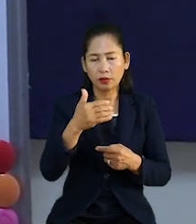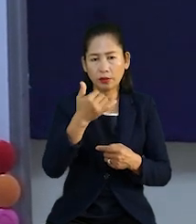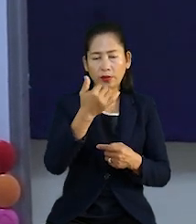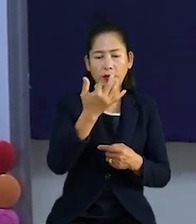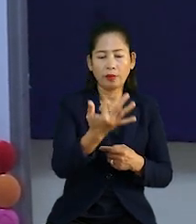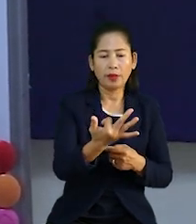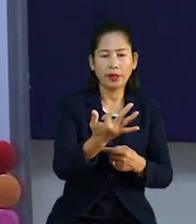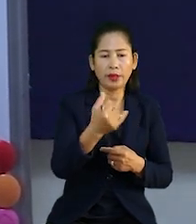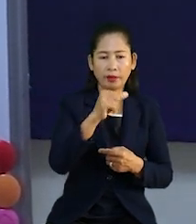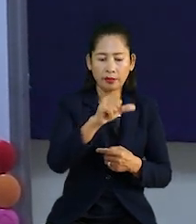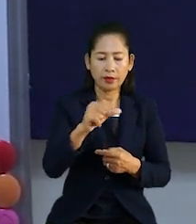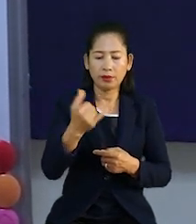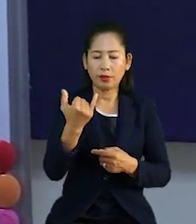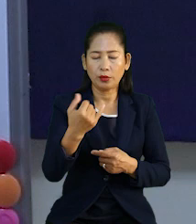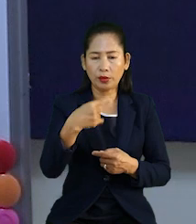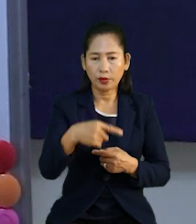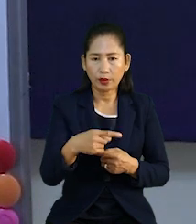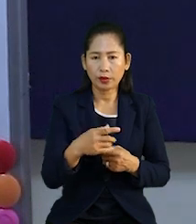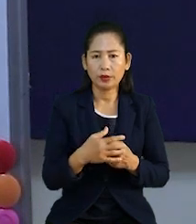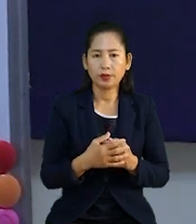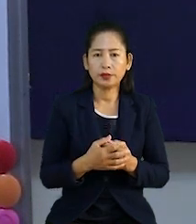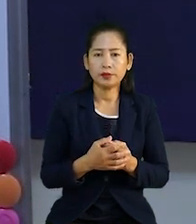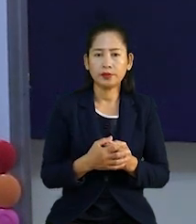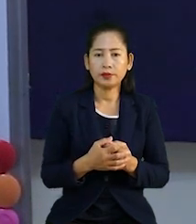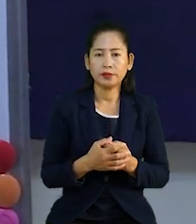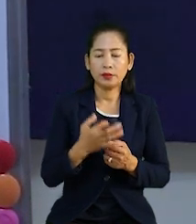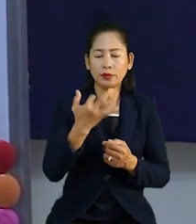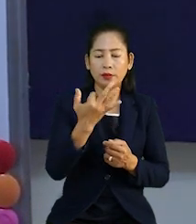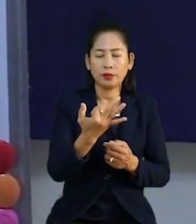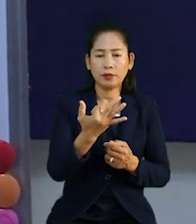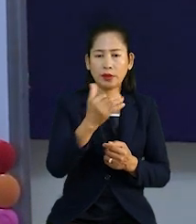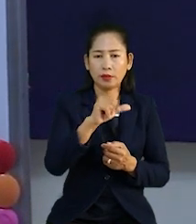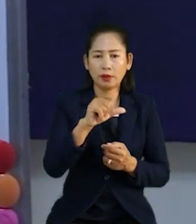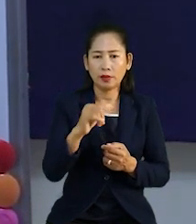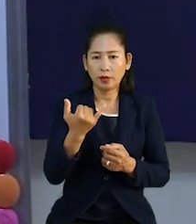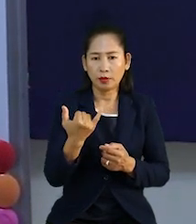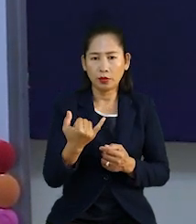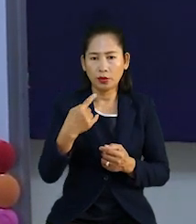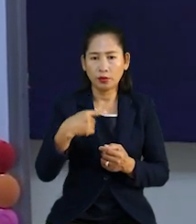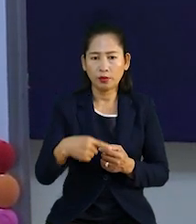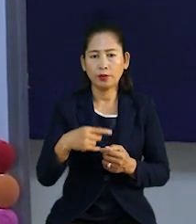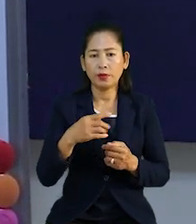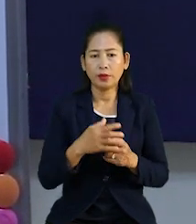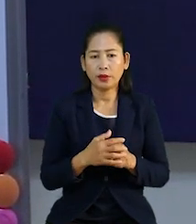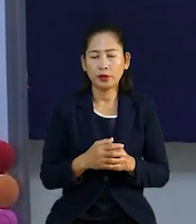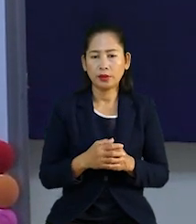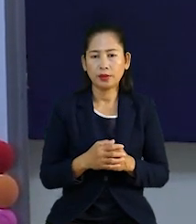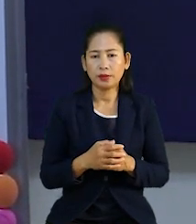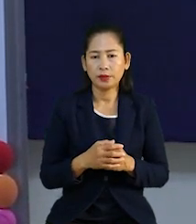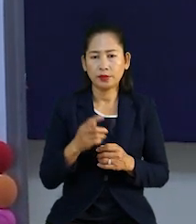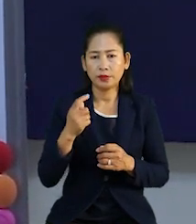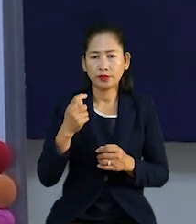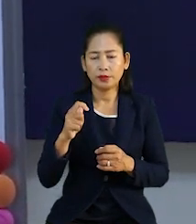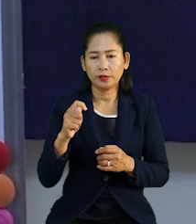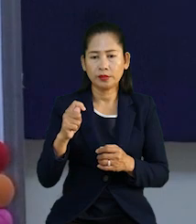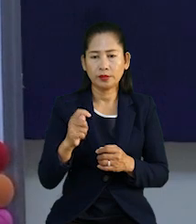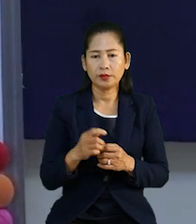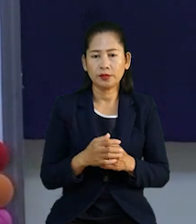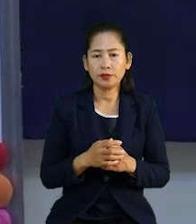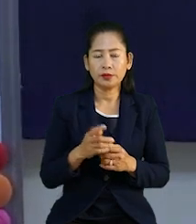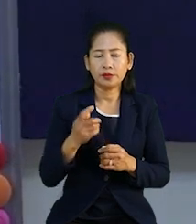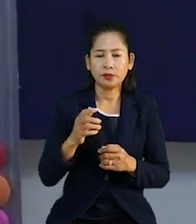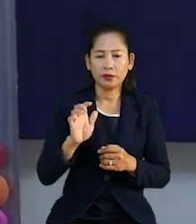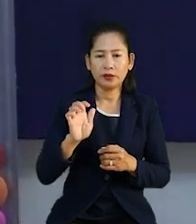mùi poan. Dạ, pram bay mơn, pram mùi poan riêng.